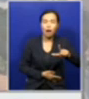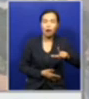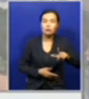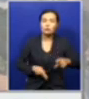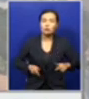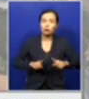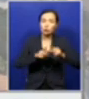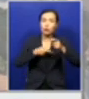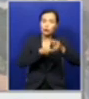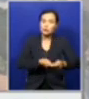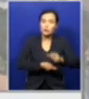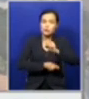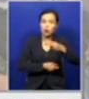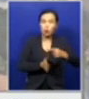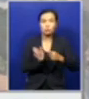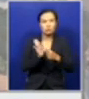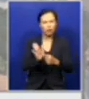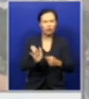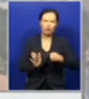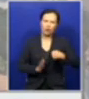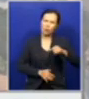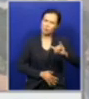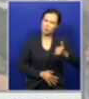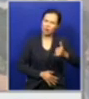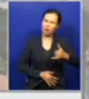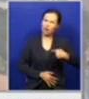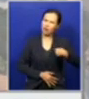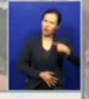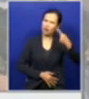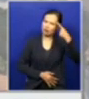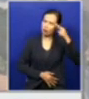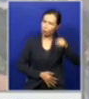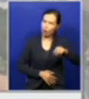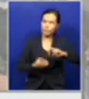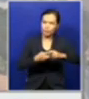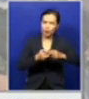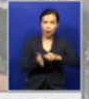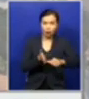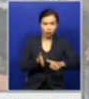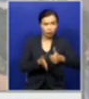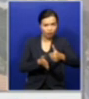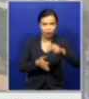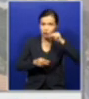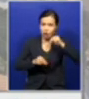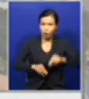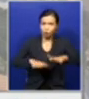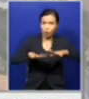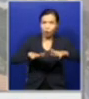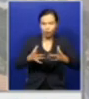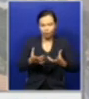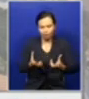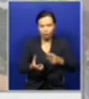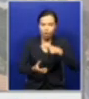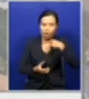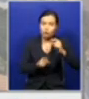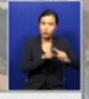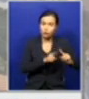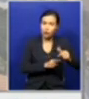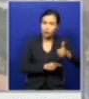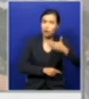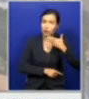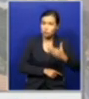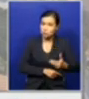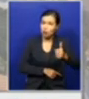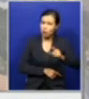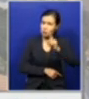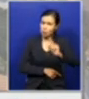รณ์เสนอไปดิฉันไม่แน่ใจว่าจะสามารถแก้ปัญหาน้ำท่วมแล้วทุกภัยน้ำแล้งได้อย่างยั่งยืนห